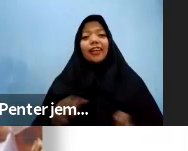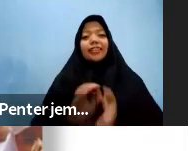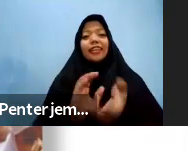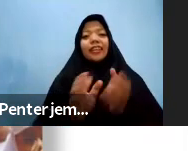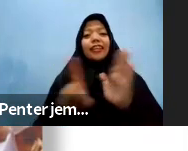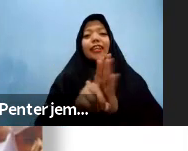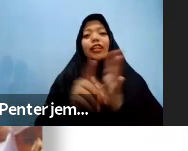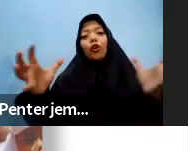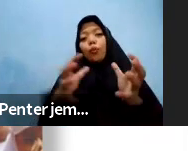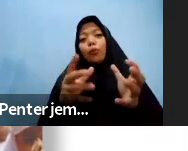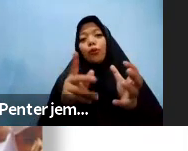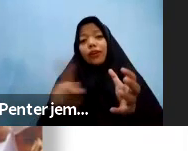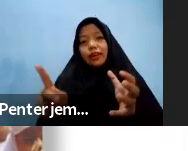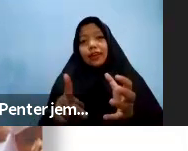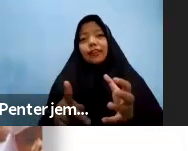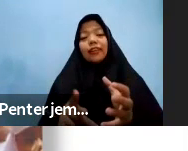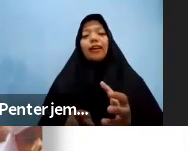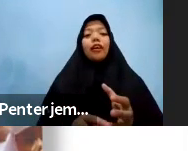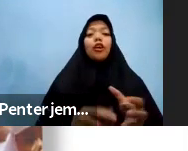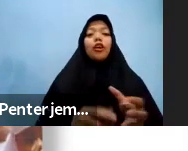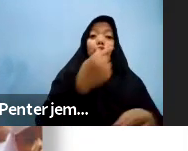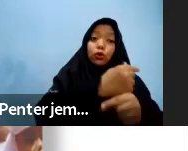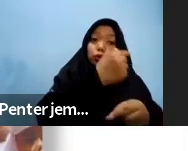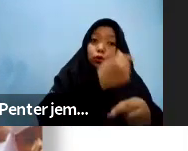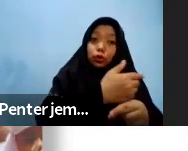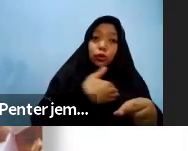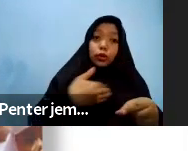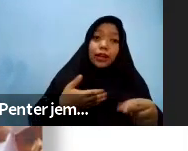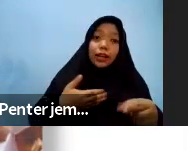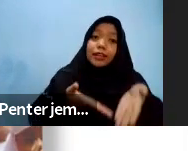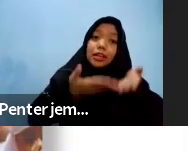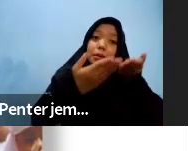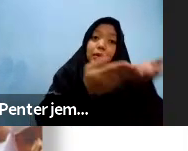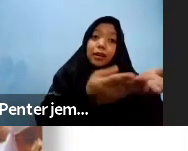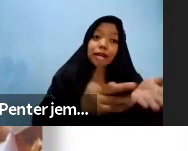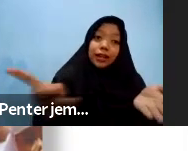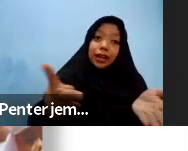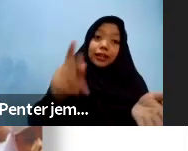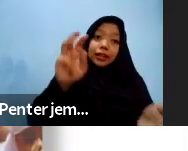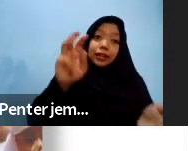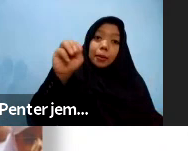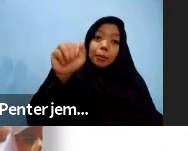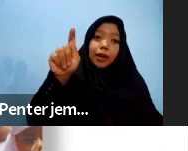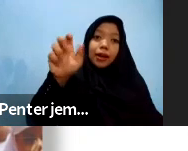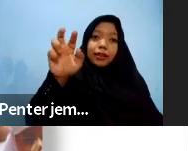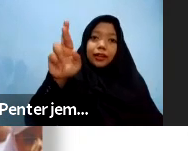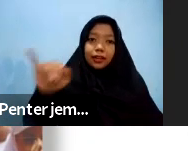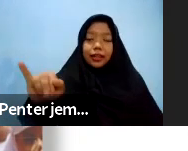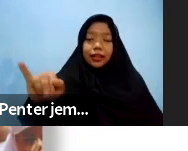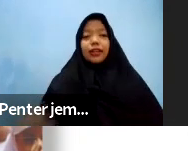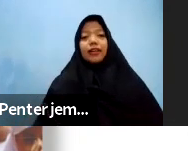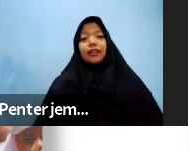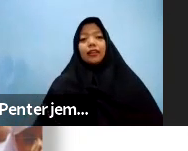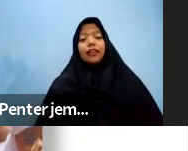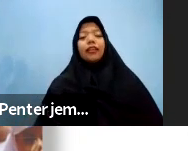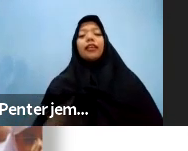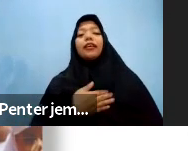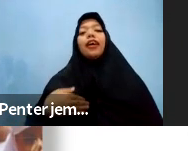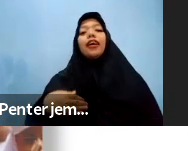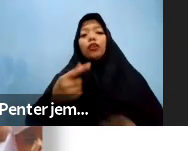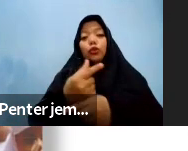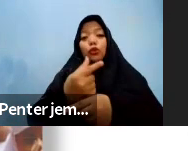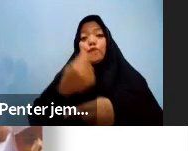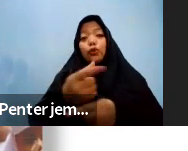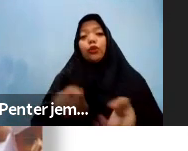berikan materi materinya lalu kami minta para guru itu memberikan tugas kepada siswa-siswi